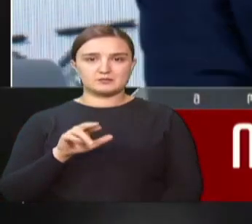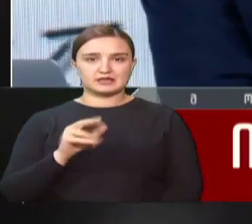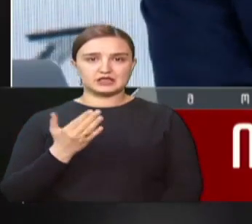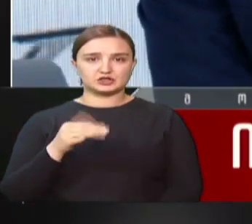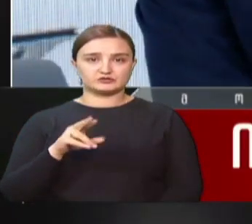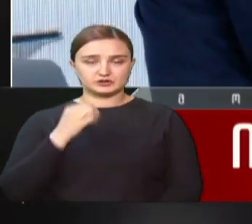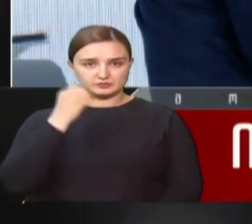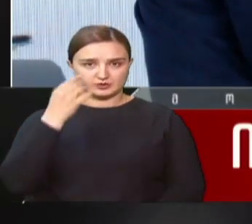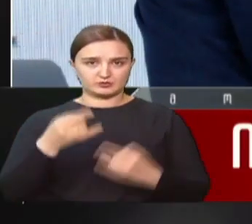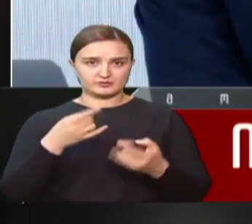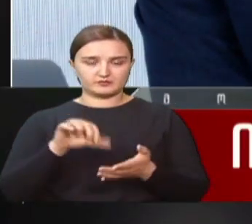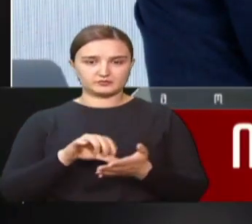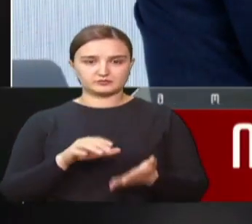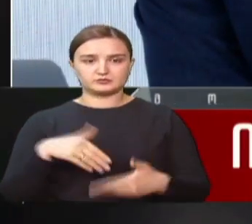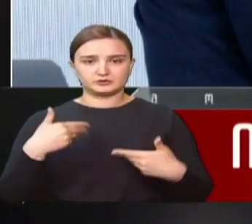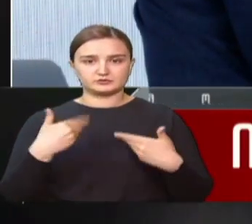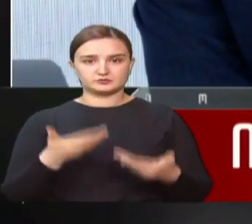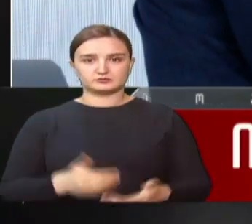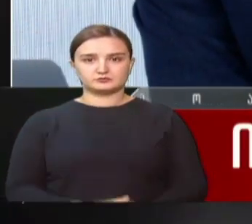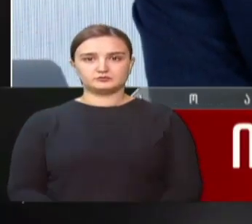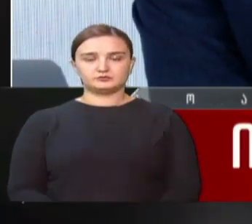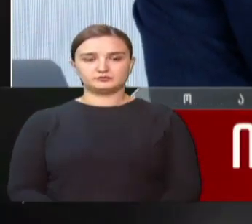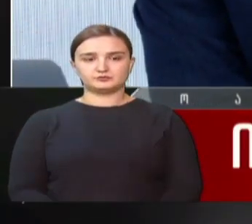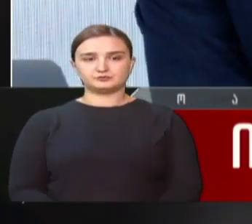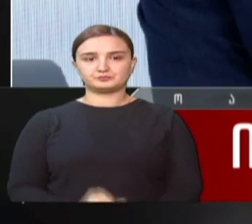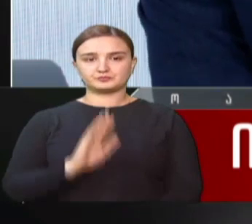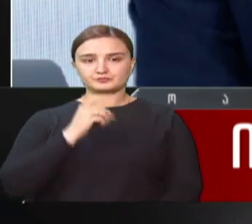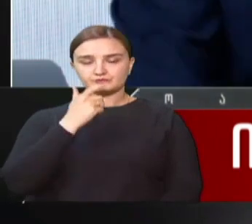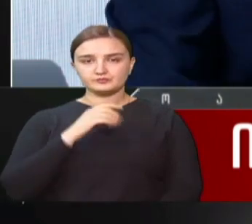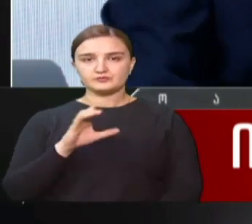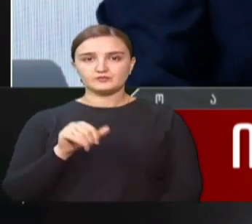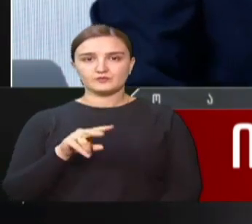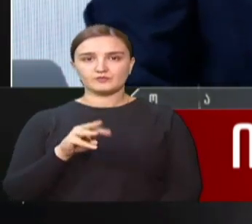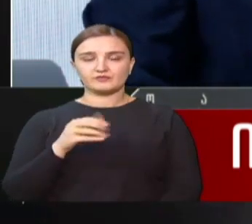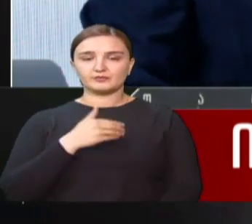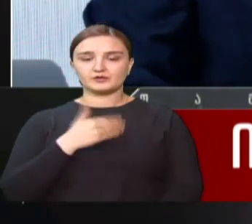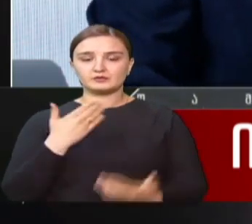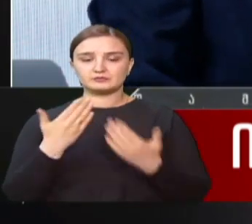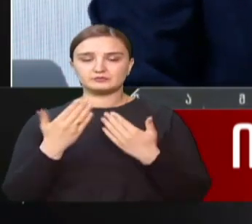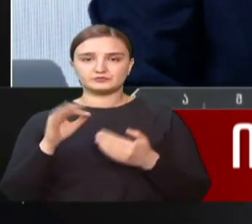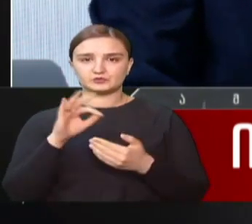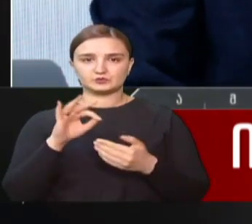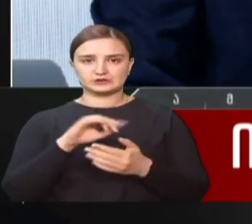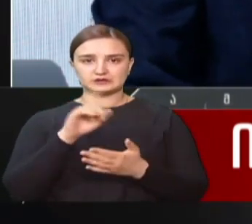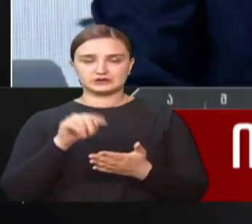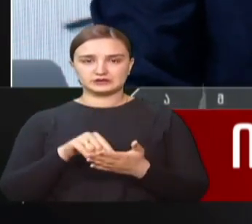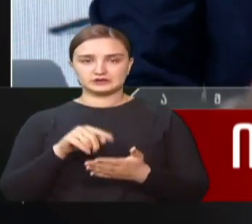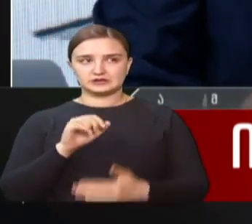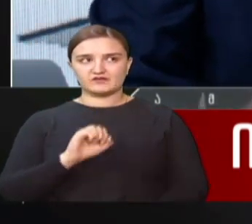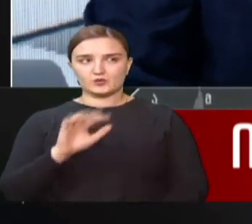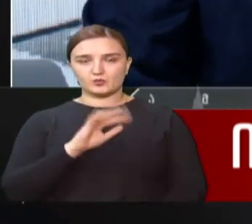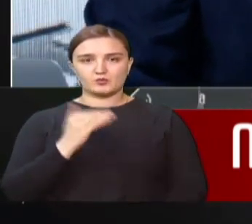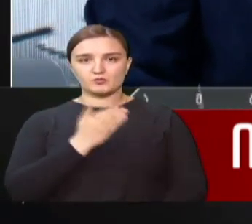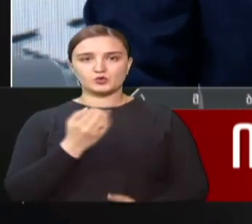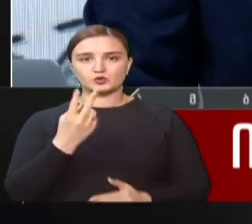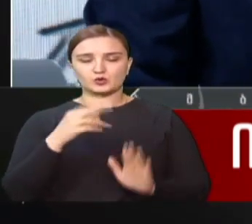სალომე, მადლობა გადაცემაში მონაწილეობისთვის. მოგესალმებით. ქალბატონ სალომე, ინტერვიუ მინდა ევროკავშირის 12 პუნქტის შესრულებით დავიწყოთ იმ